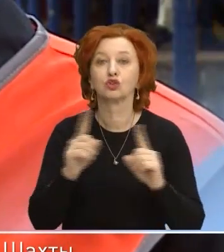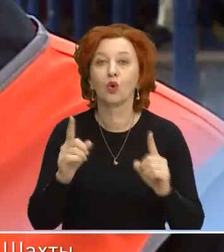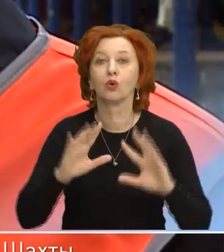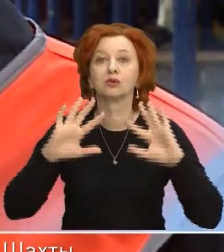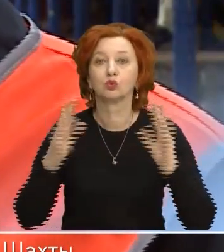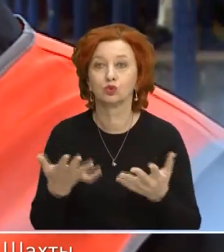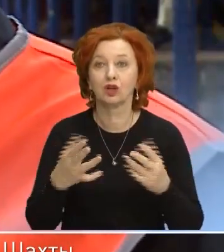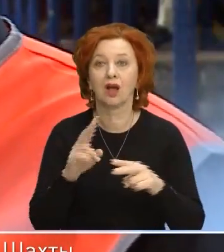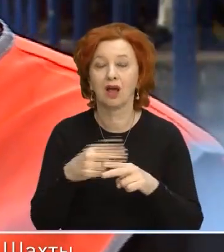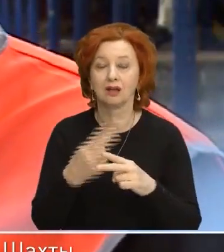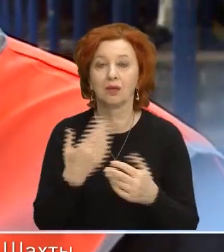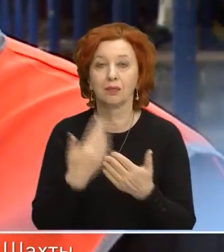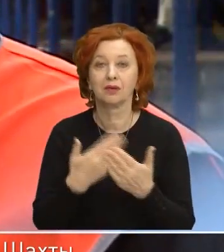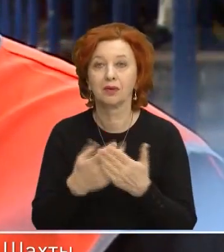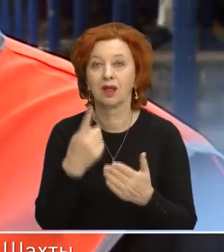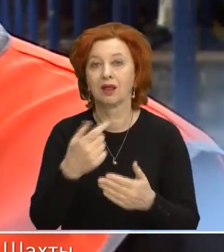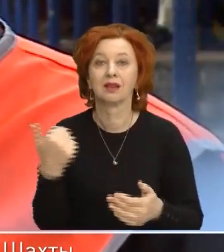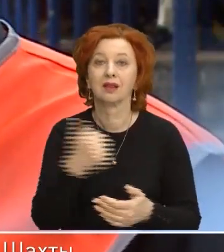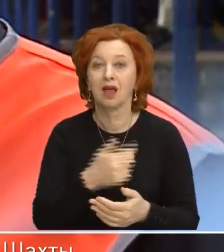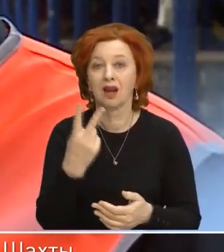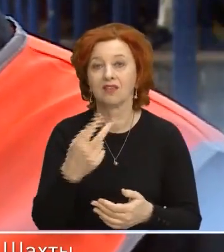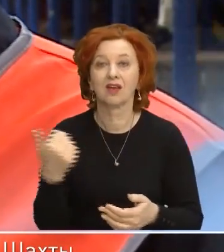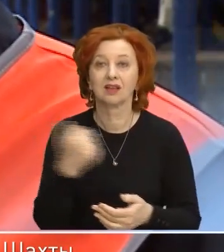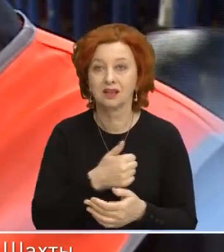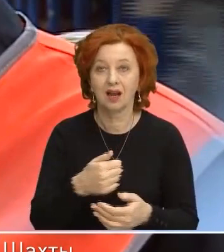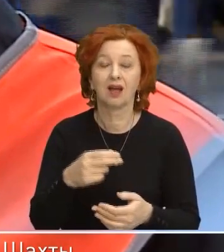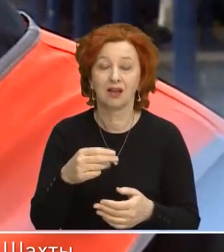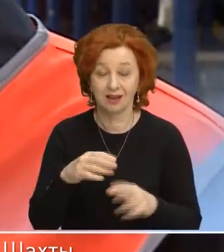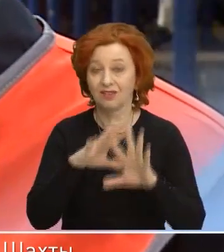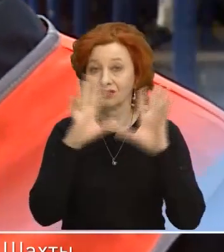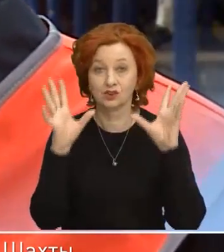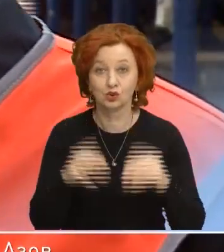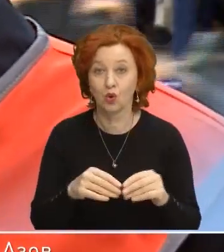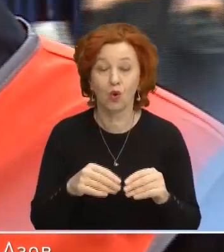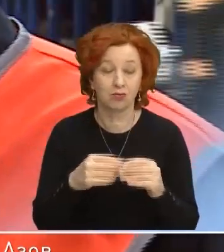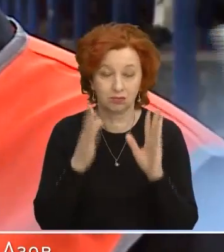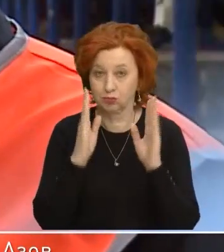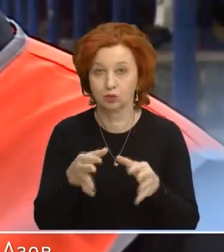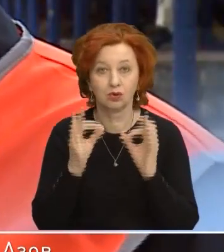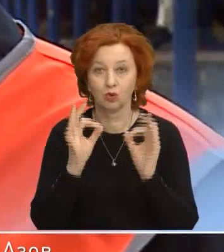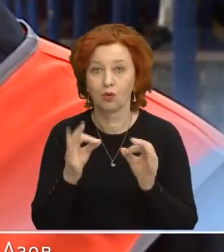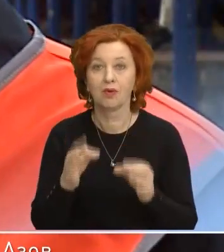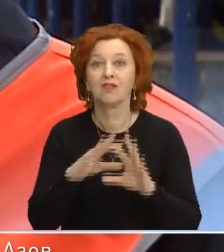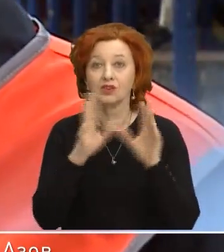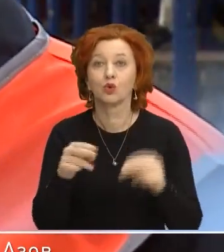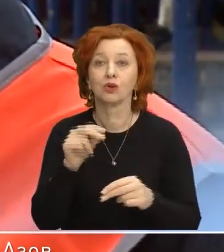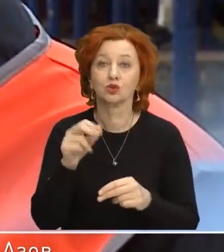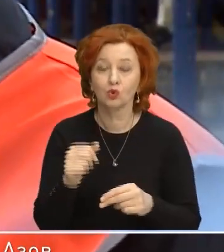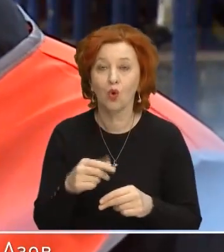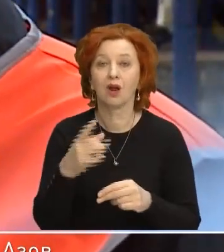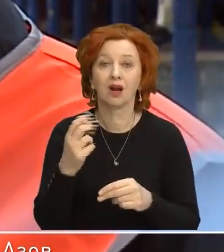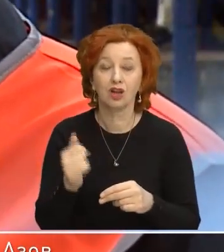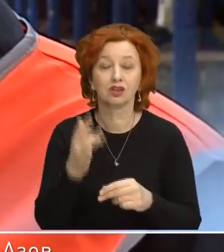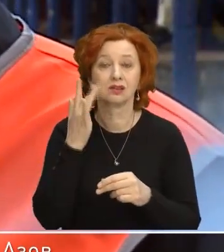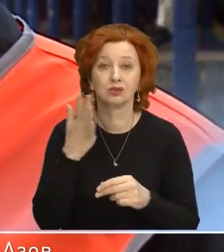годности, это примерно неделя-две из-за сроков годности. Если говорить о сухом складе, вот как сахар, гречка, соль, запасы